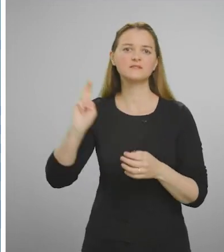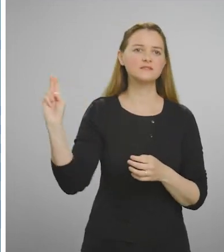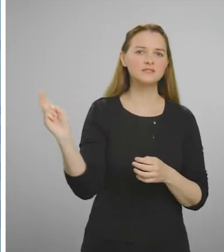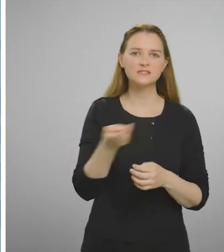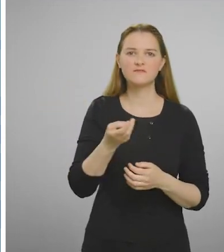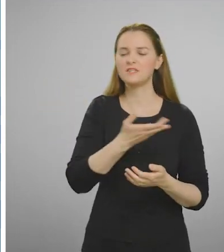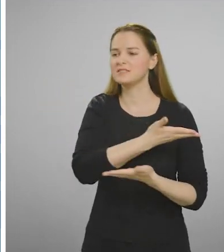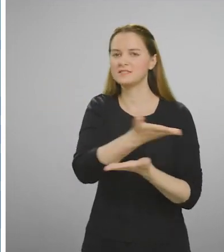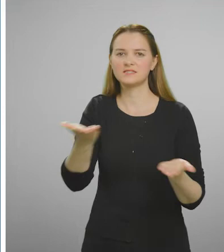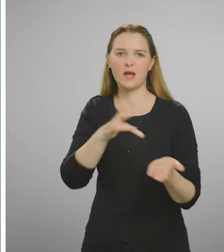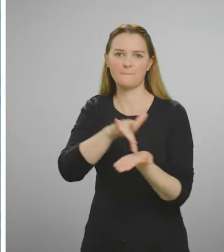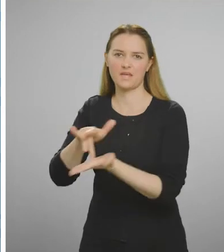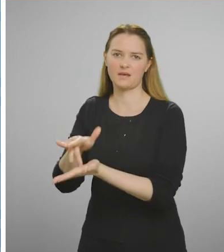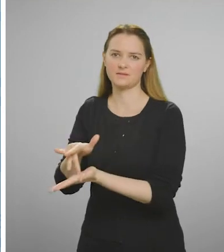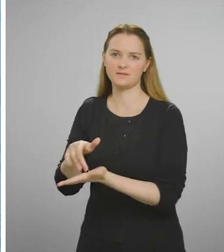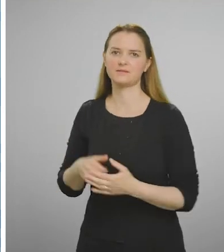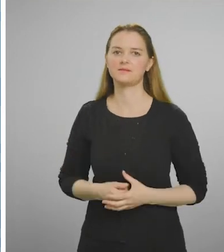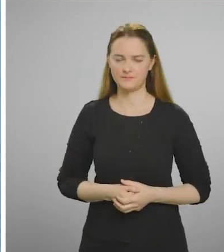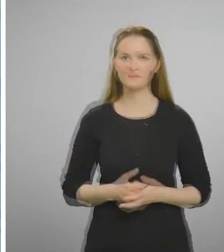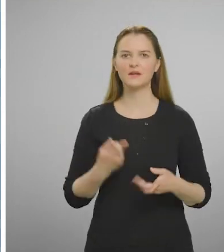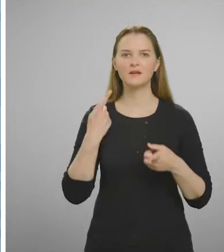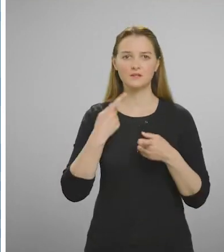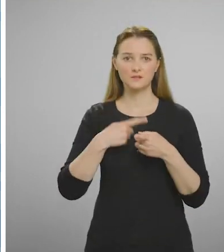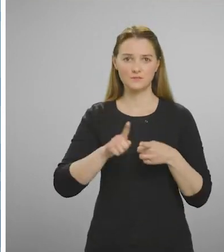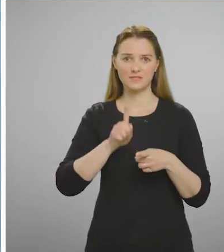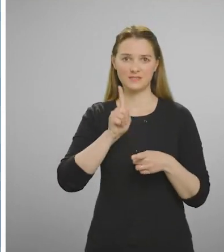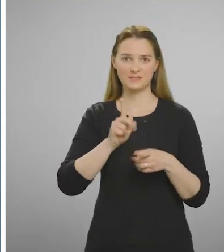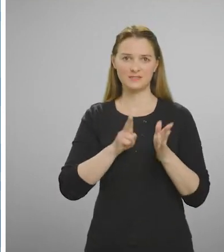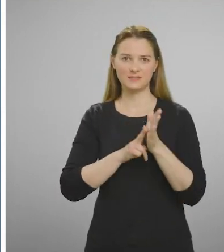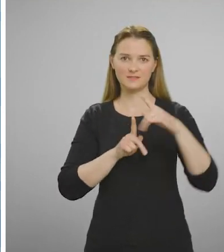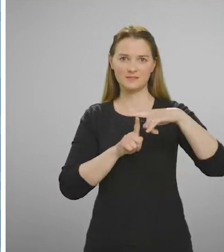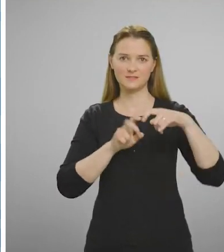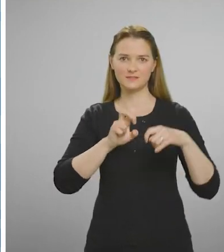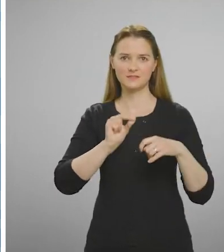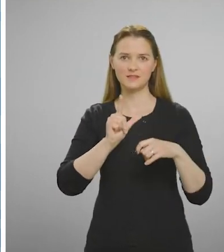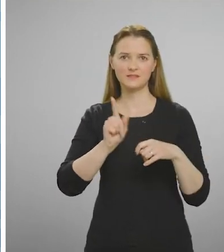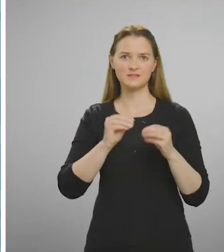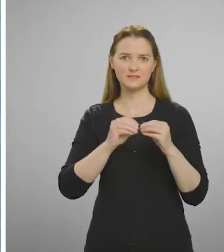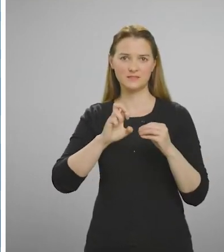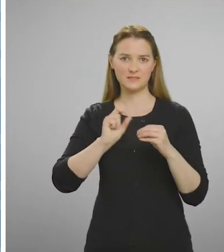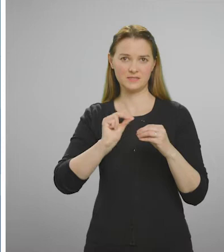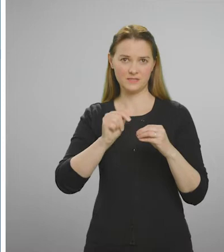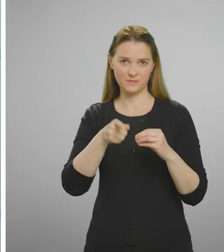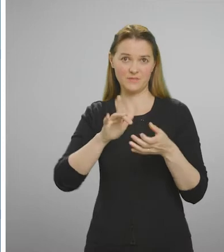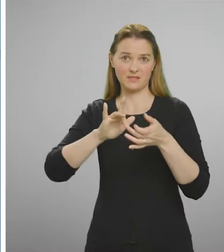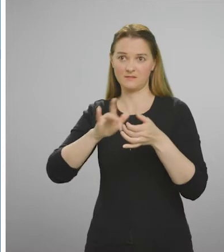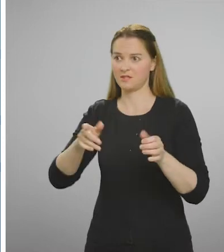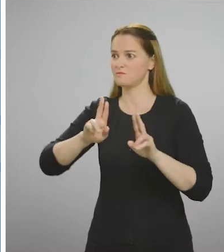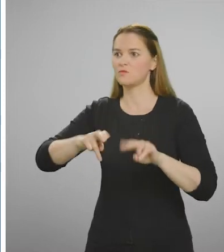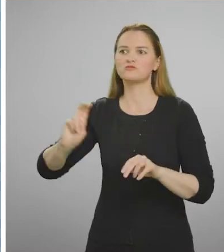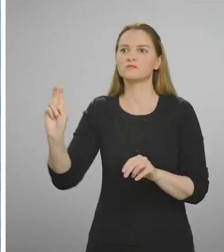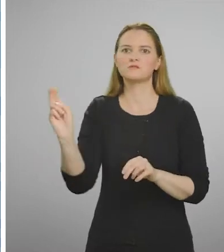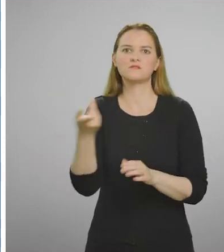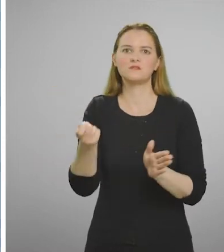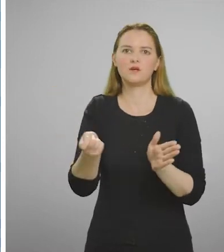svuda. Iako je online Interliber s akcijom Knjiga svima i svuda imao veći doseg, jer su putem interneta mogli